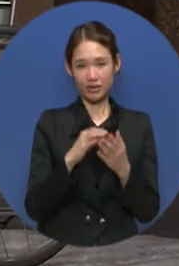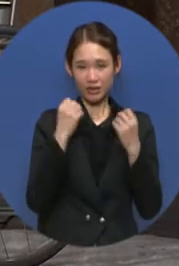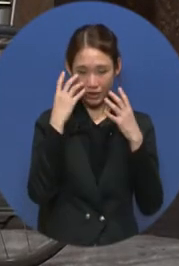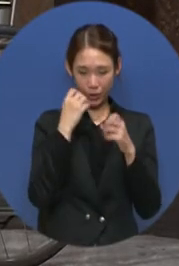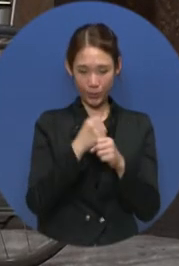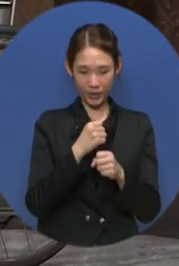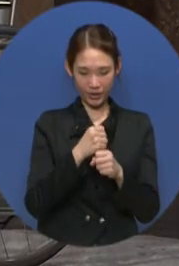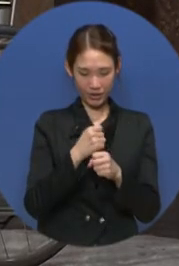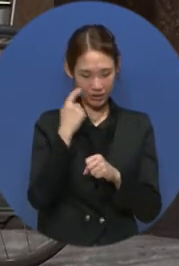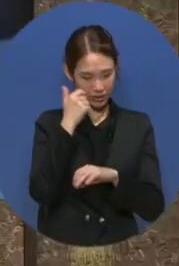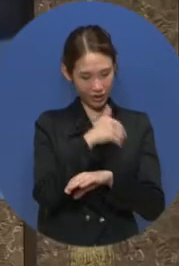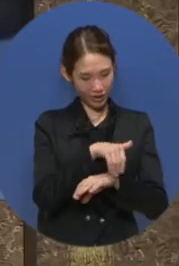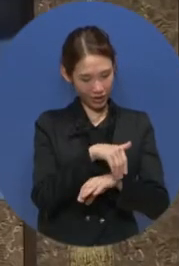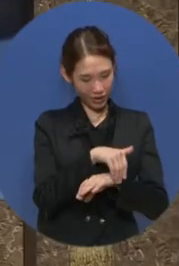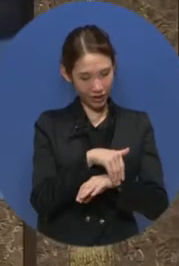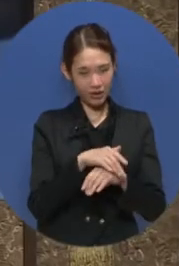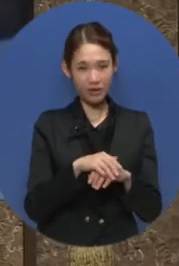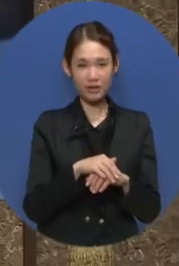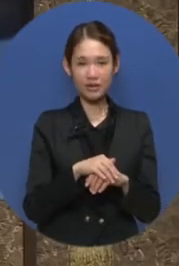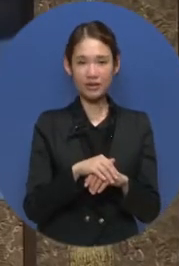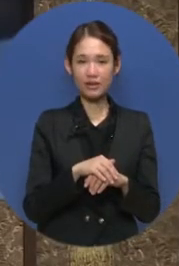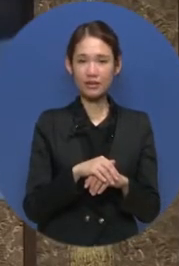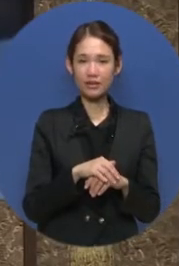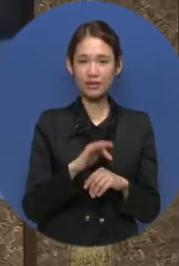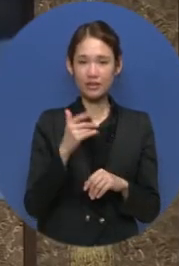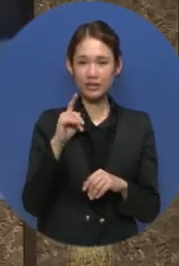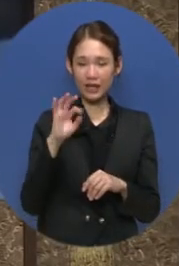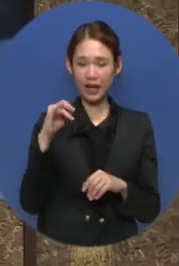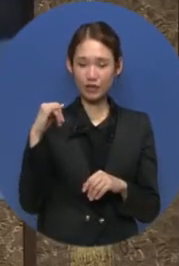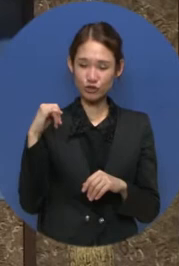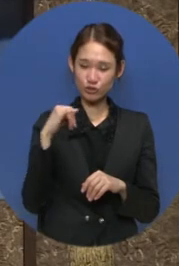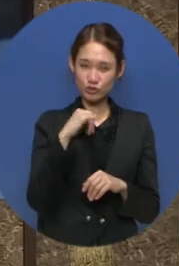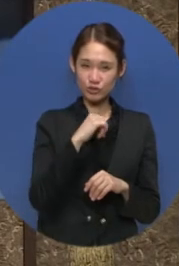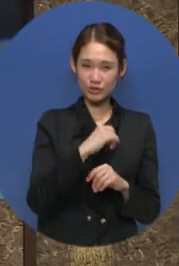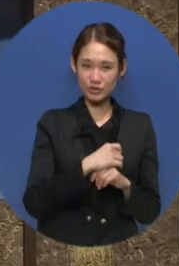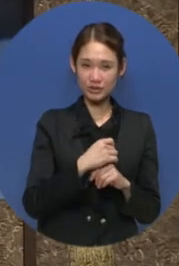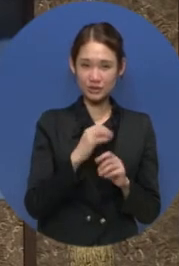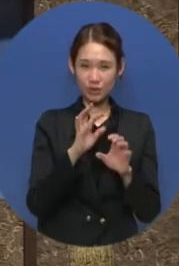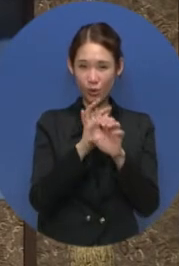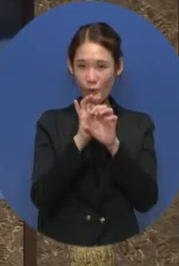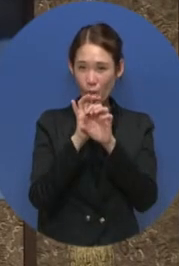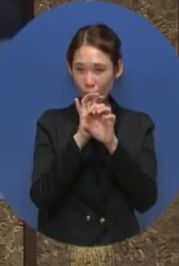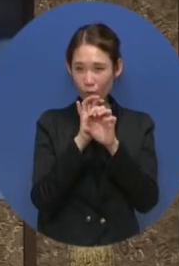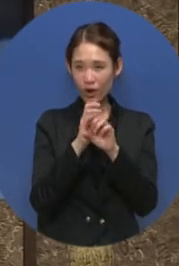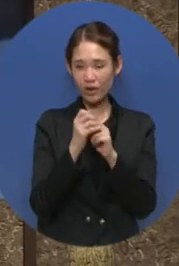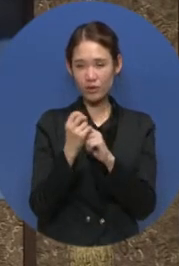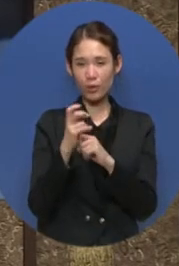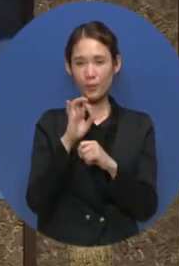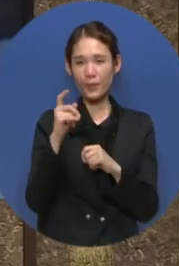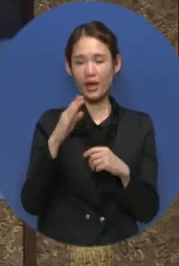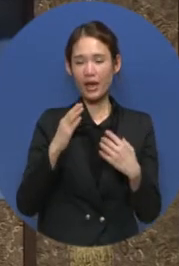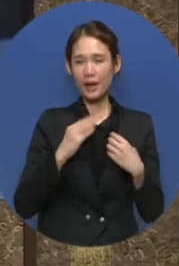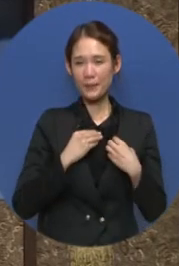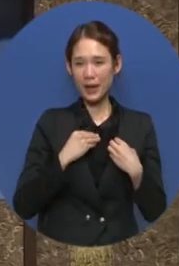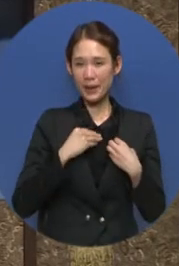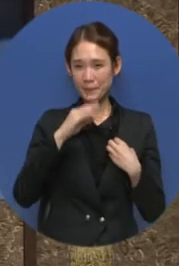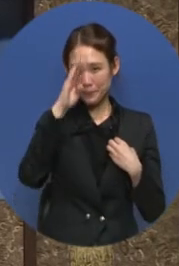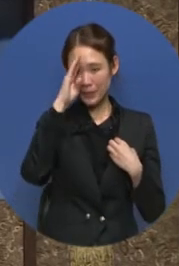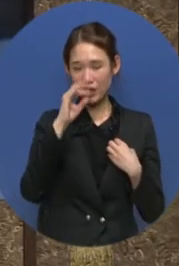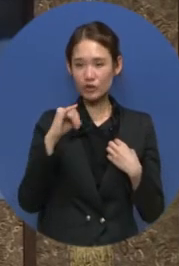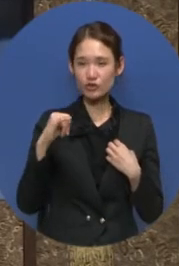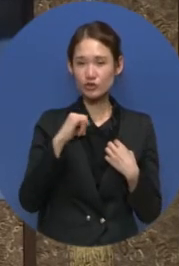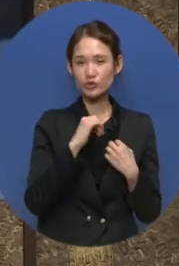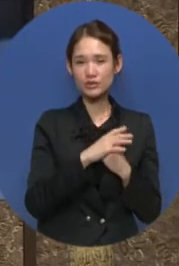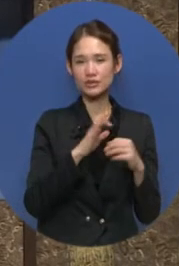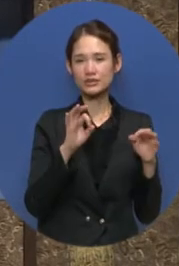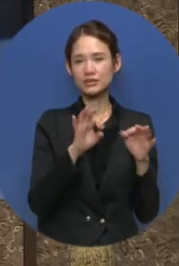거고요. 세제는 향균 스프레이. 네, 향균으로 요즘 뭐 코로나균이라든가 네. 폐렴균이라 이런 게 없을